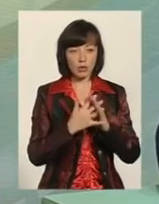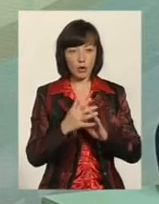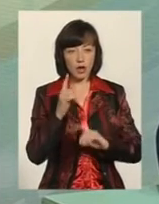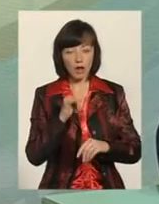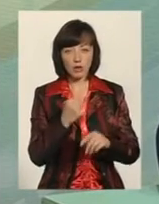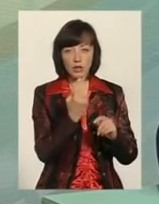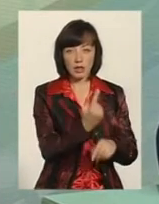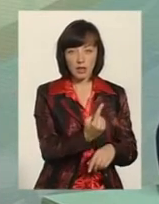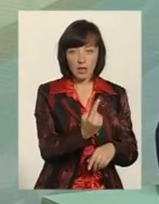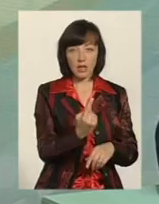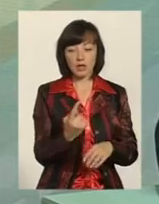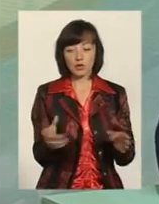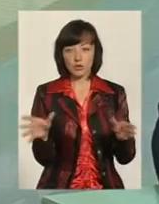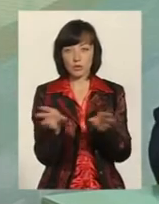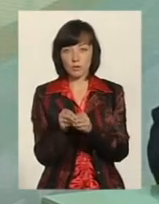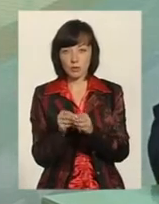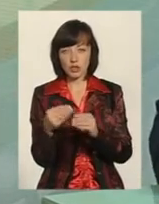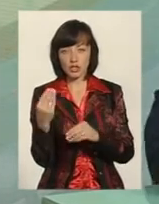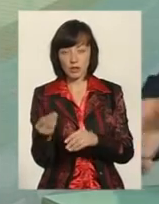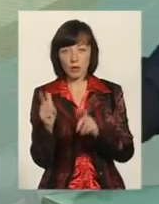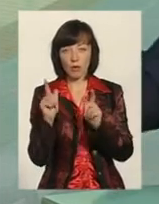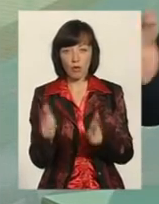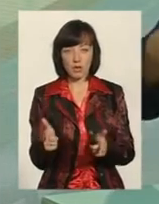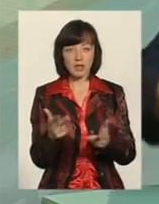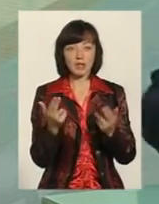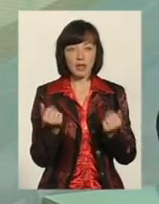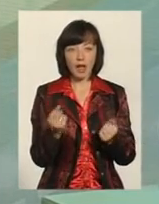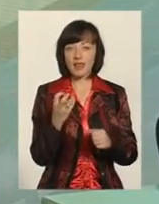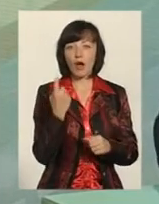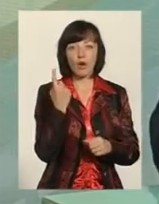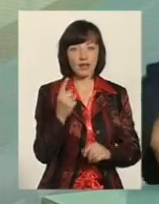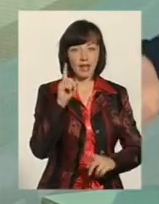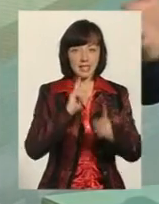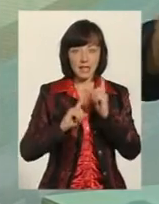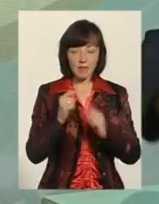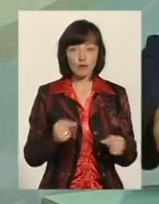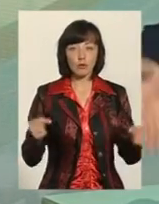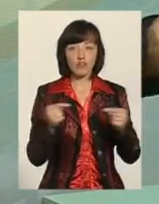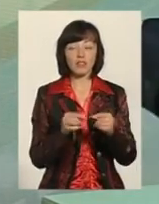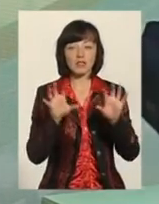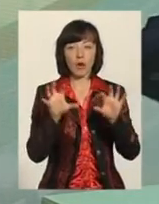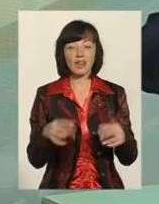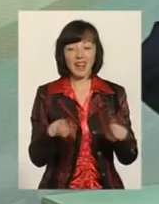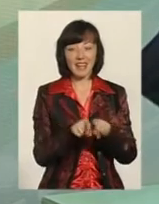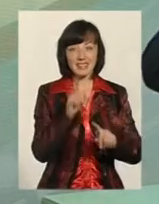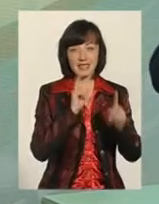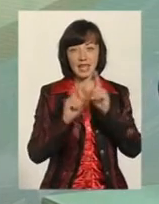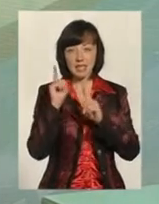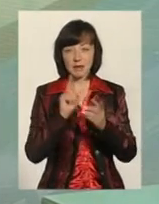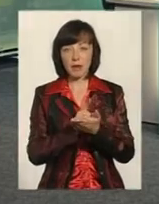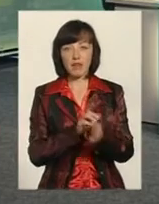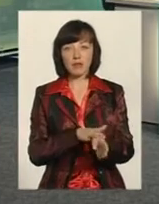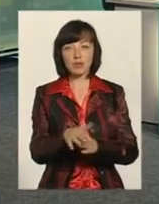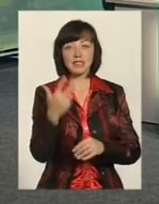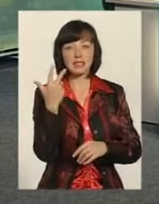ради однієї, суміжна теж має так погодитися. І, так, і навіть не одна сесія, а у відповідності до закону таких сесій має відбутись аж